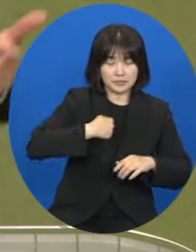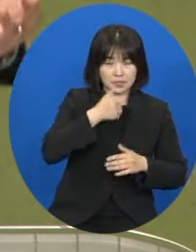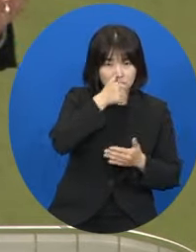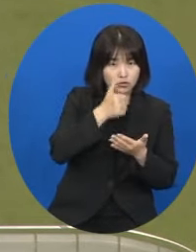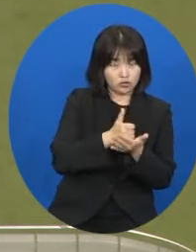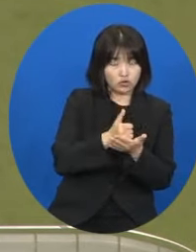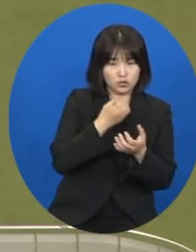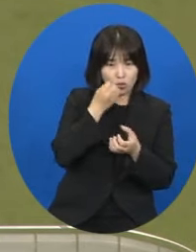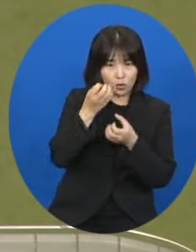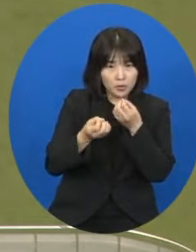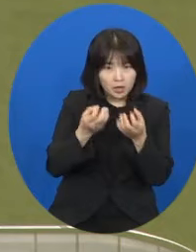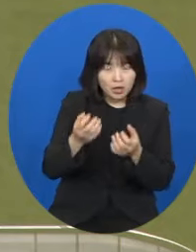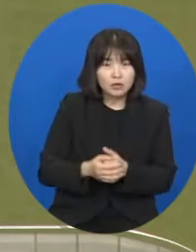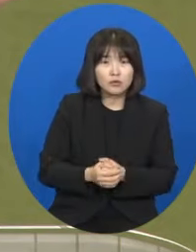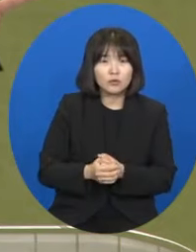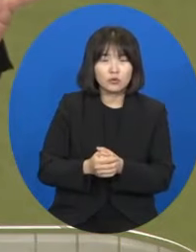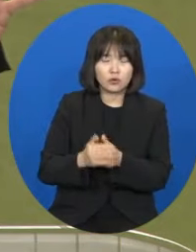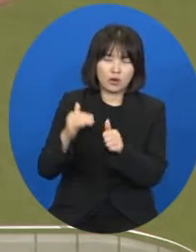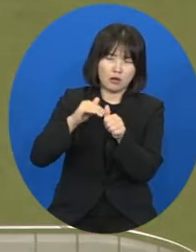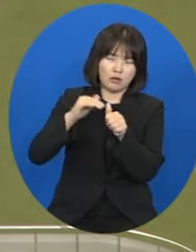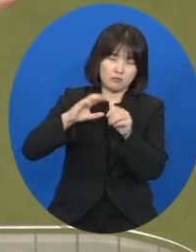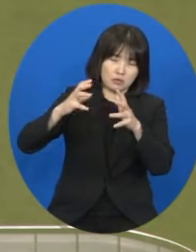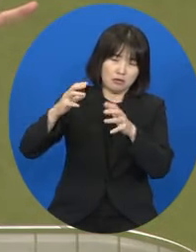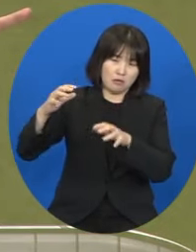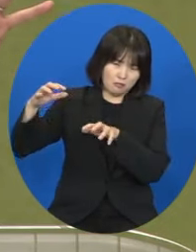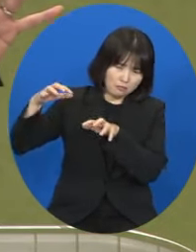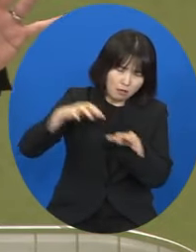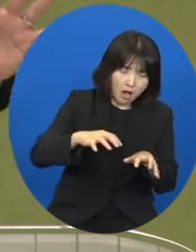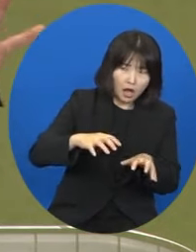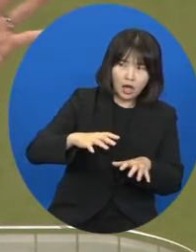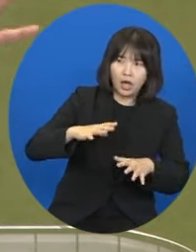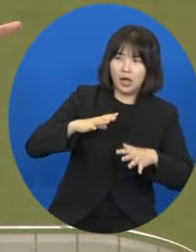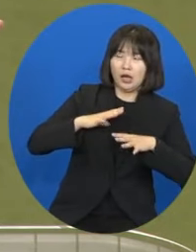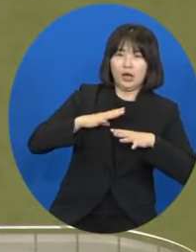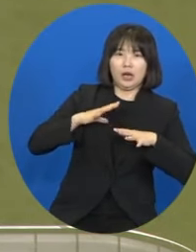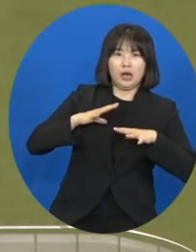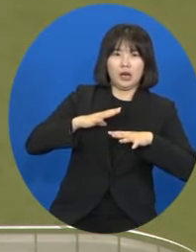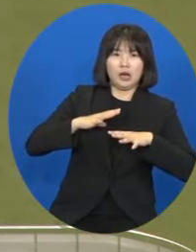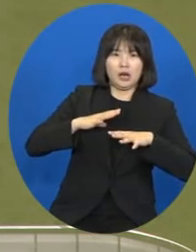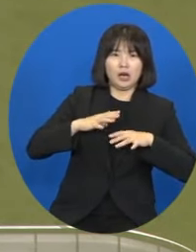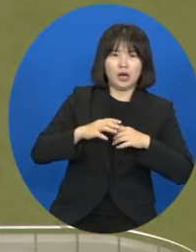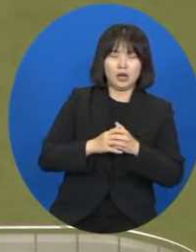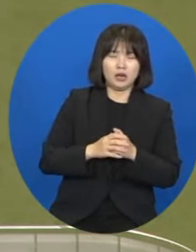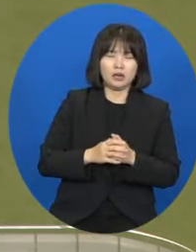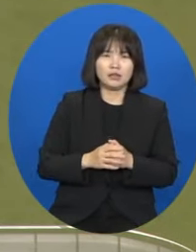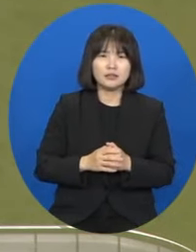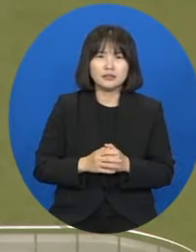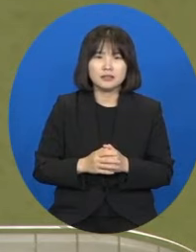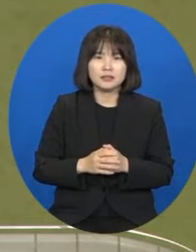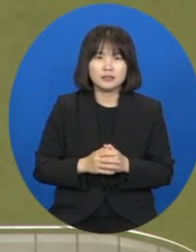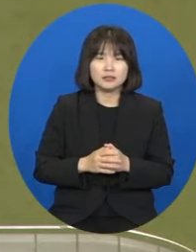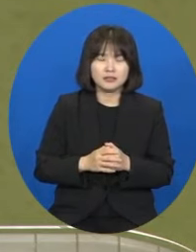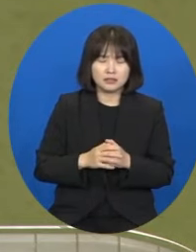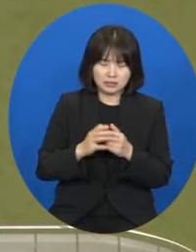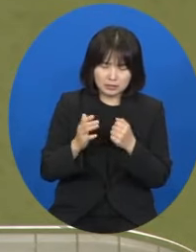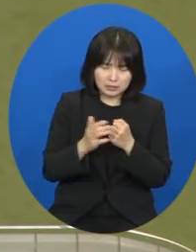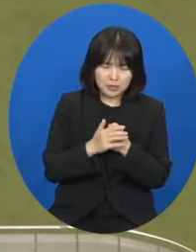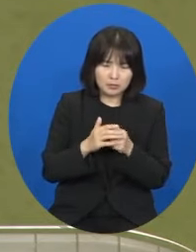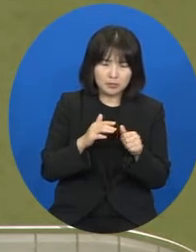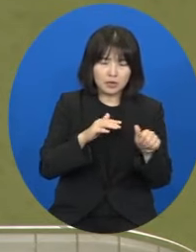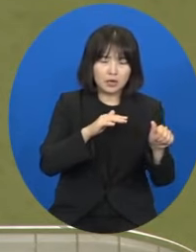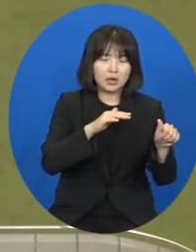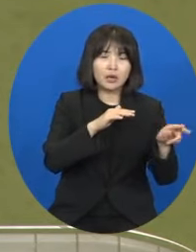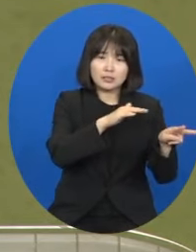그러는 가운데 블레셋이 쳐들어오니까 겁이 나거든요. 그때 전쟁에서 졌기 때문에 또 죽을까 봐 겁이 나거든요. 그래서 사무엘에게 요청하기를 우리를